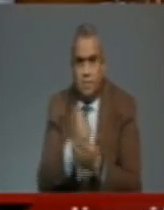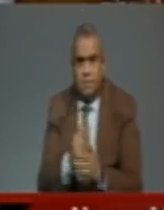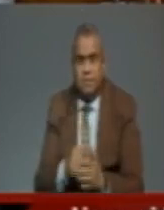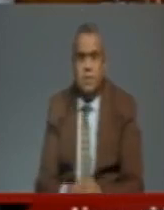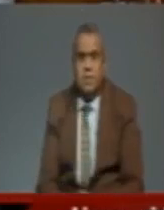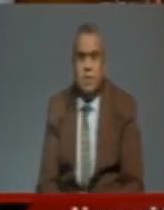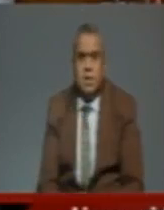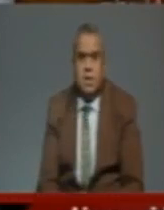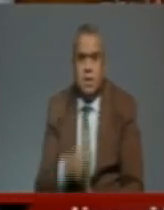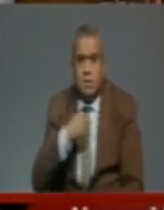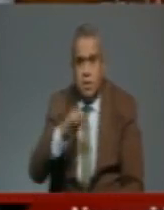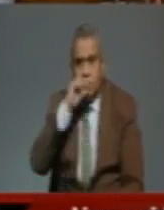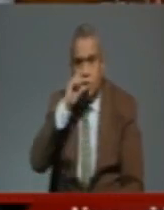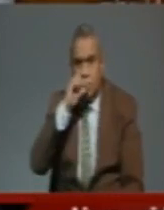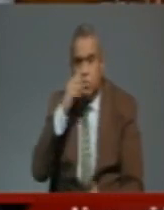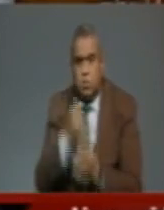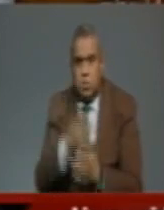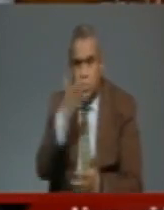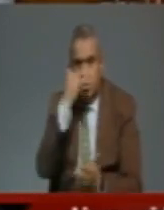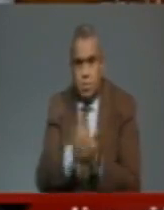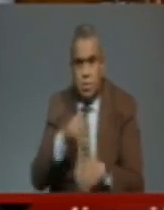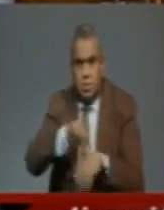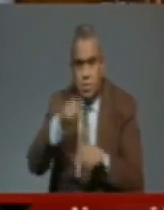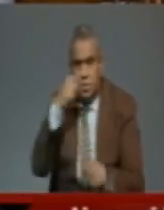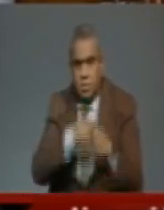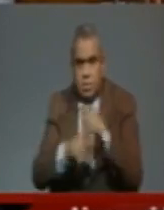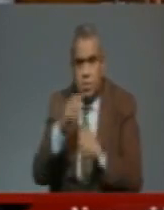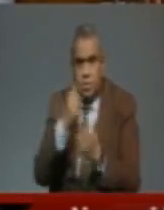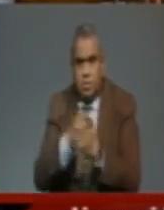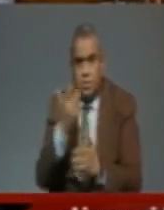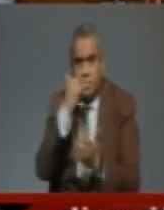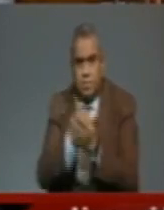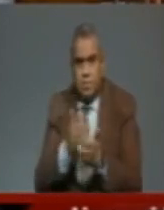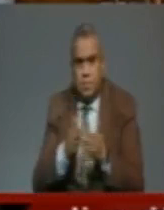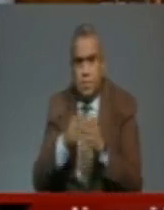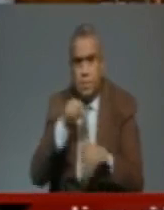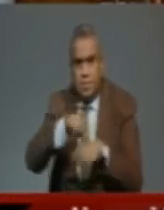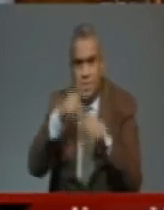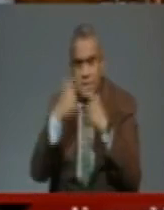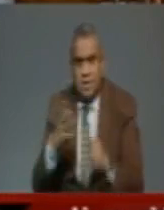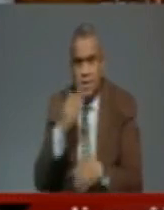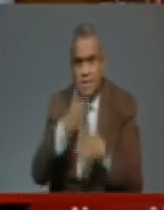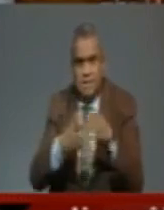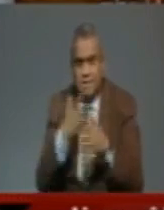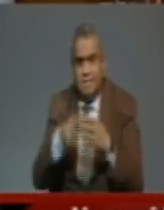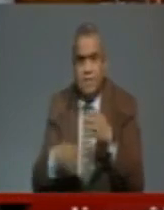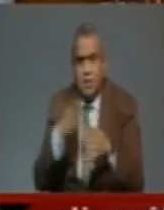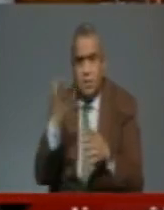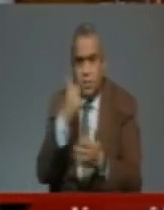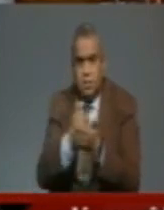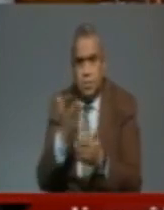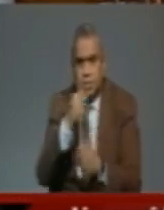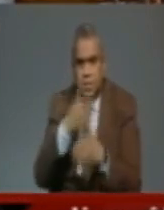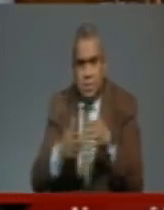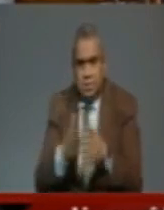دكتور خالد حافظ معبدي، مدير عام الاستثمار الهيئه العامه للموانئ البريه والجافه. تم انشاء ميناء اكتوبر الجاف يا فندم